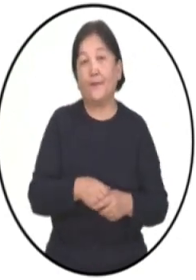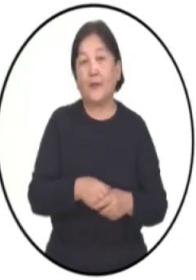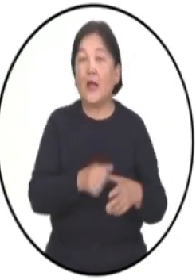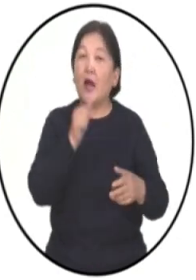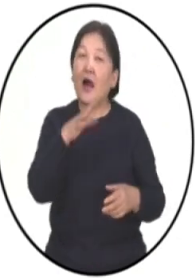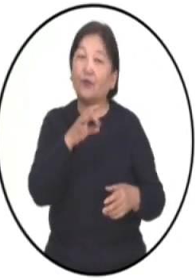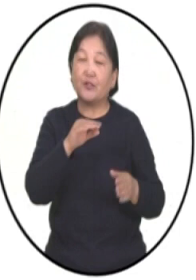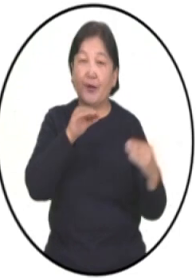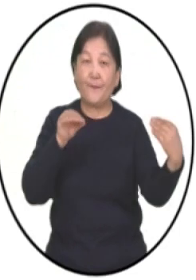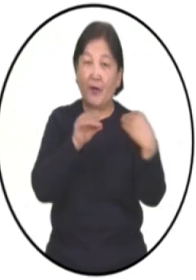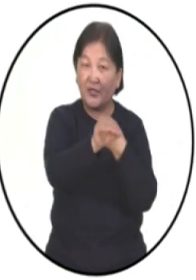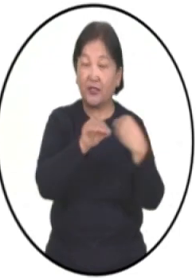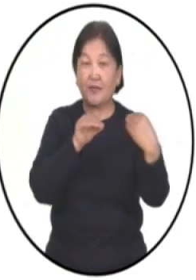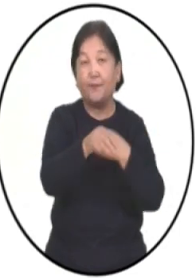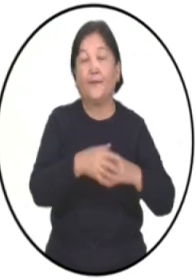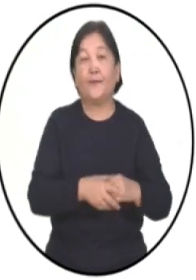автозам,